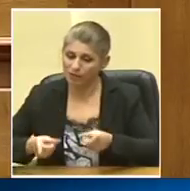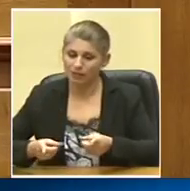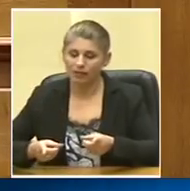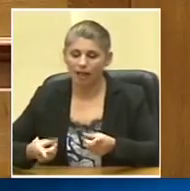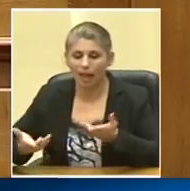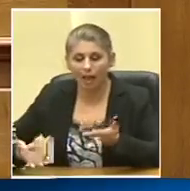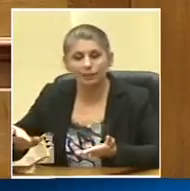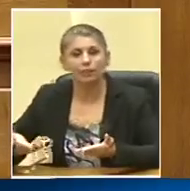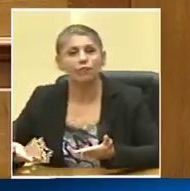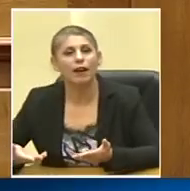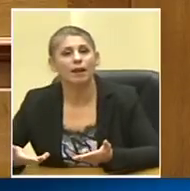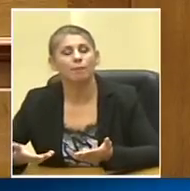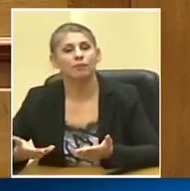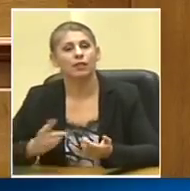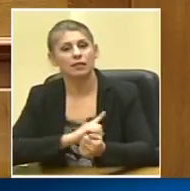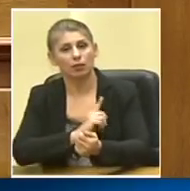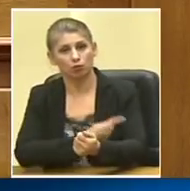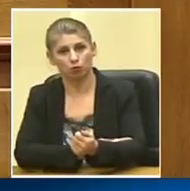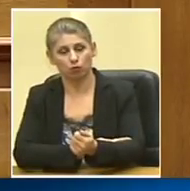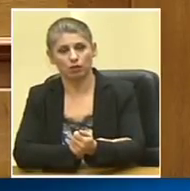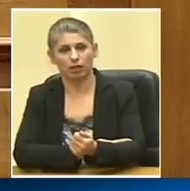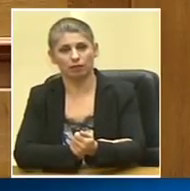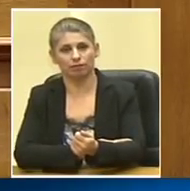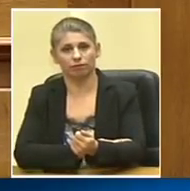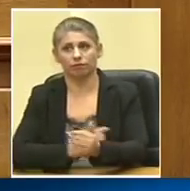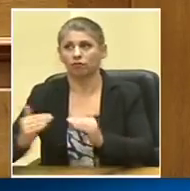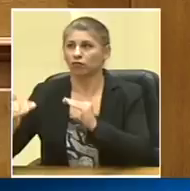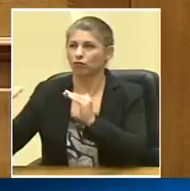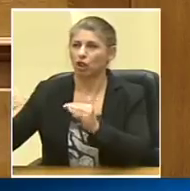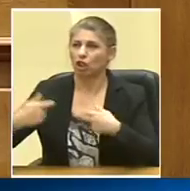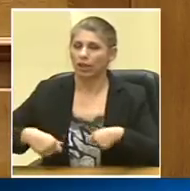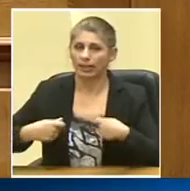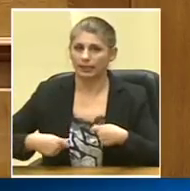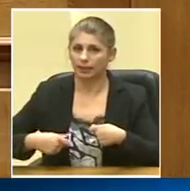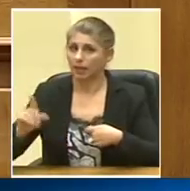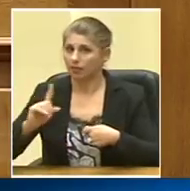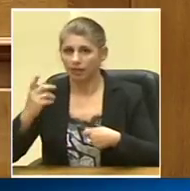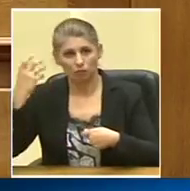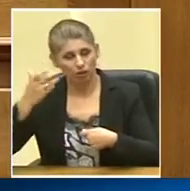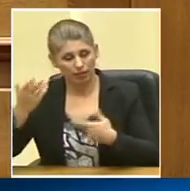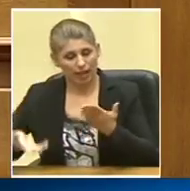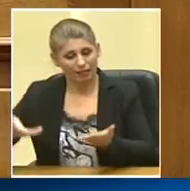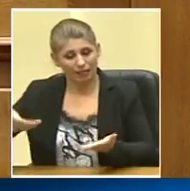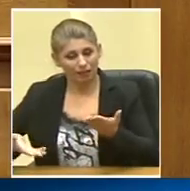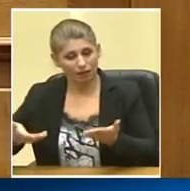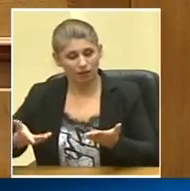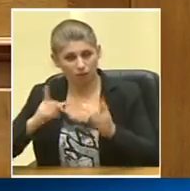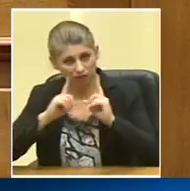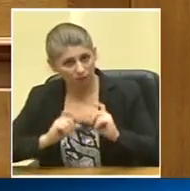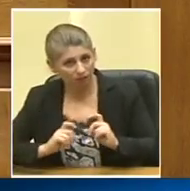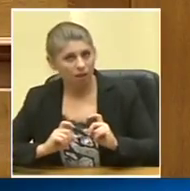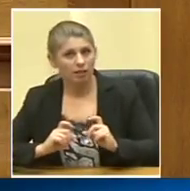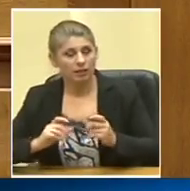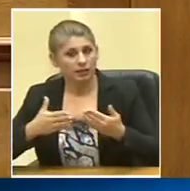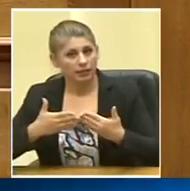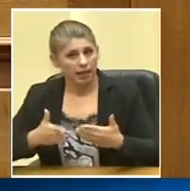αντίβαρα στην εξουσία των ελίτ. Και δεν είναι μόνο η έννοια των αντιβάρων που μας επιβάλλει να